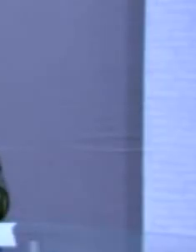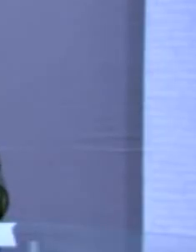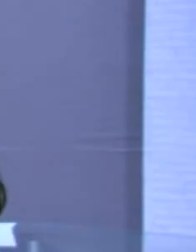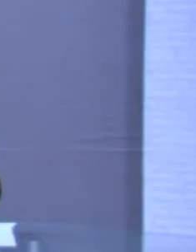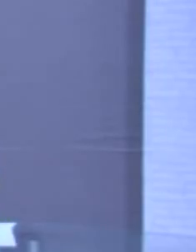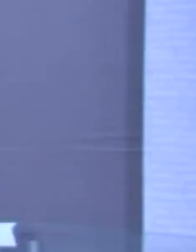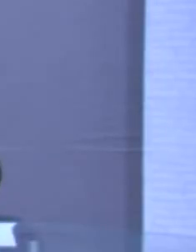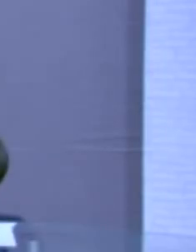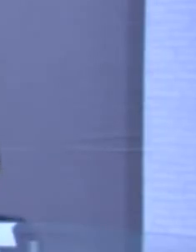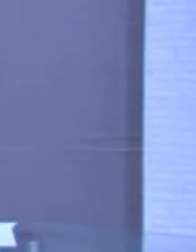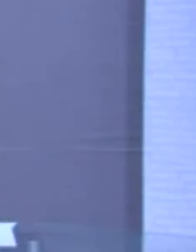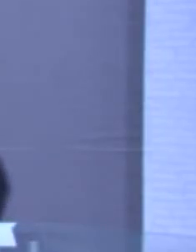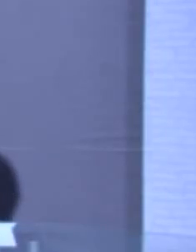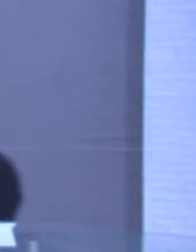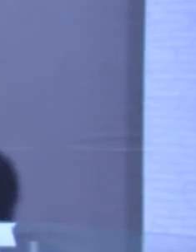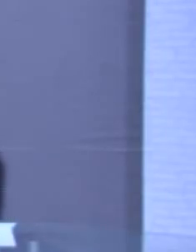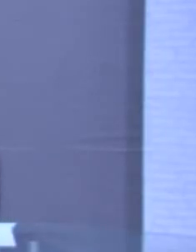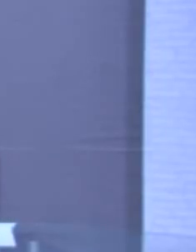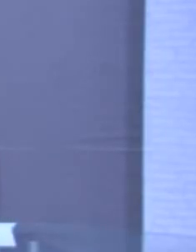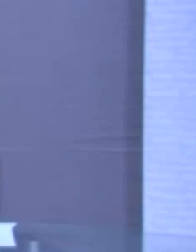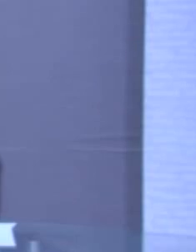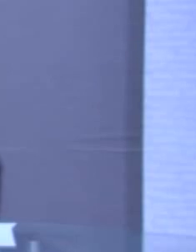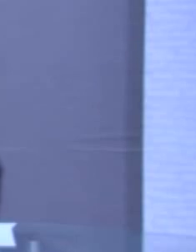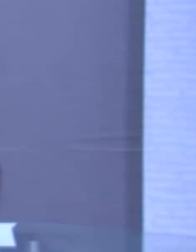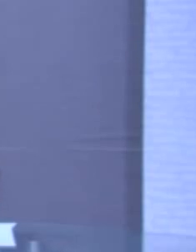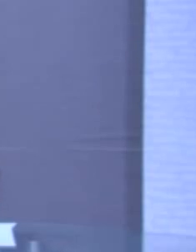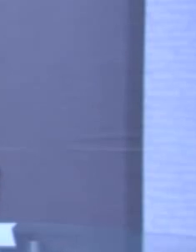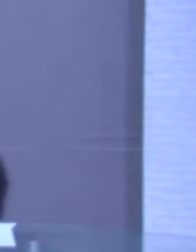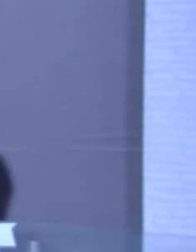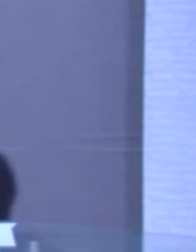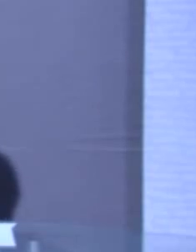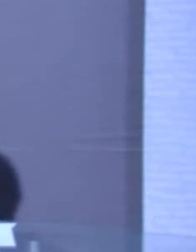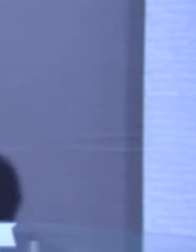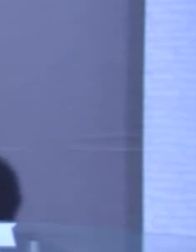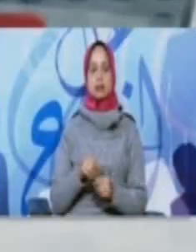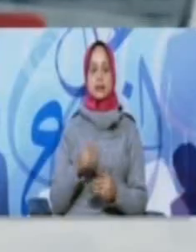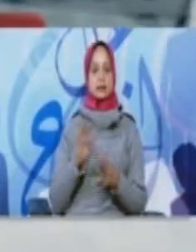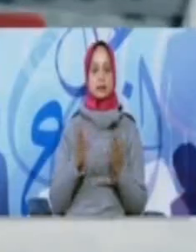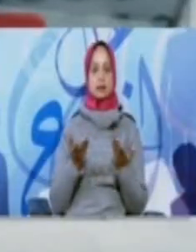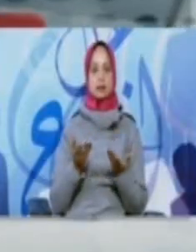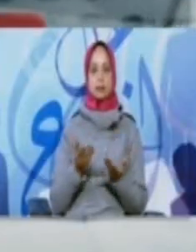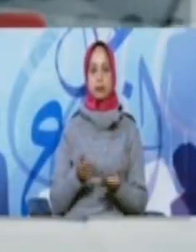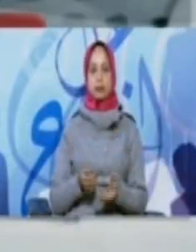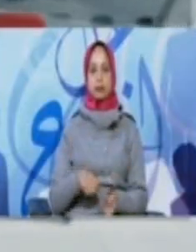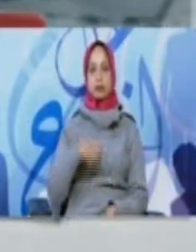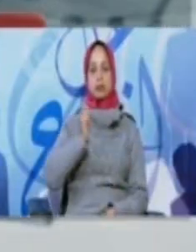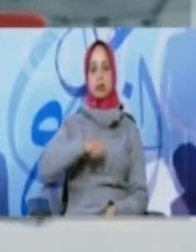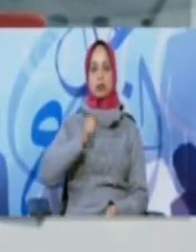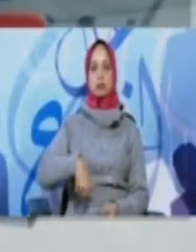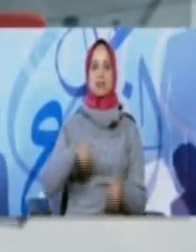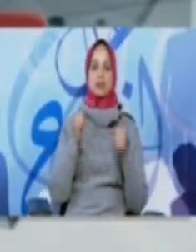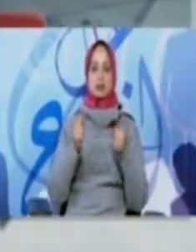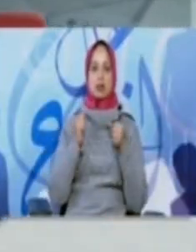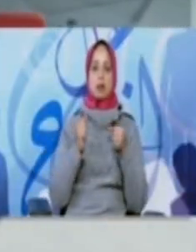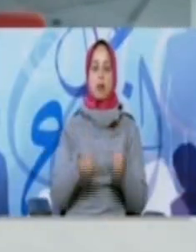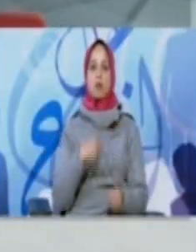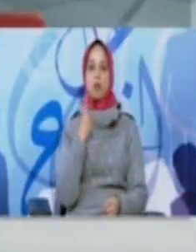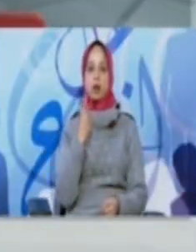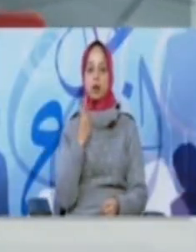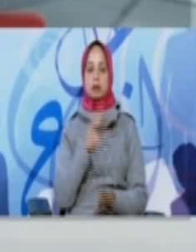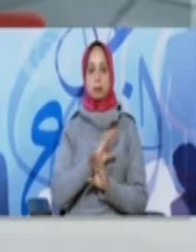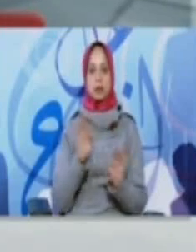بالحكم. الملك استبد بالحكم. استبد بالحكم ازاي؟ يعني حكم حكم ديكتاتوري مستغلا